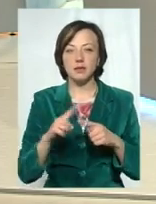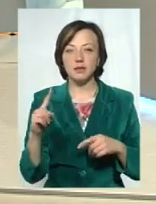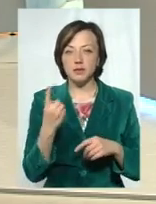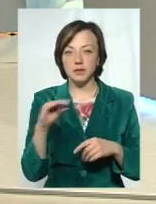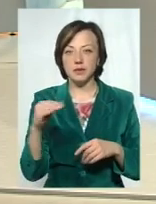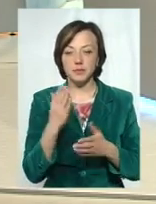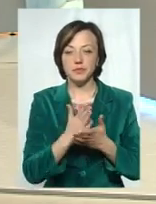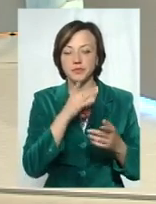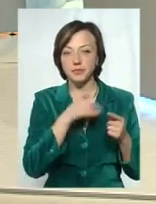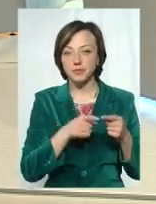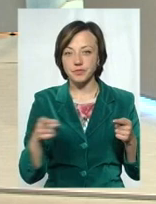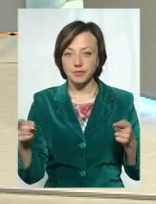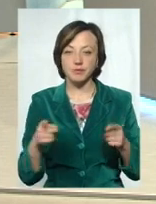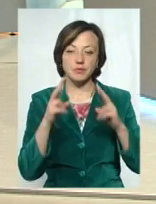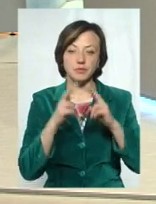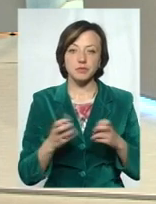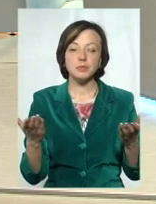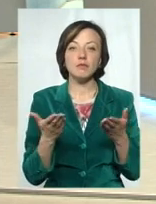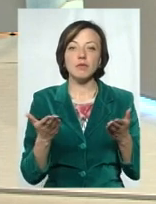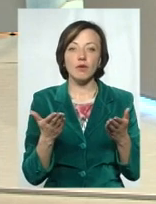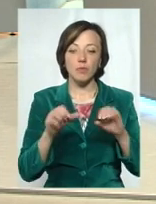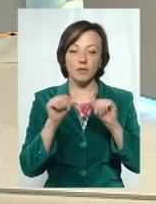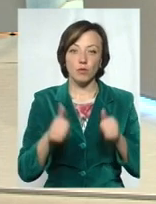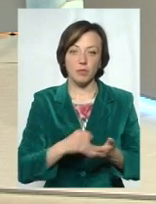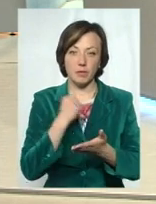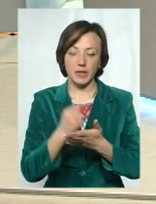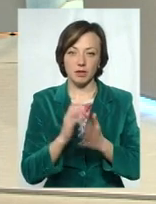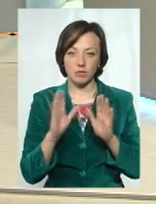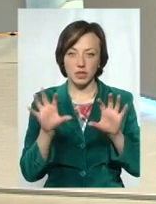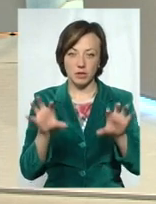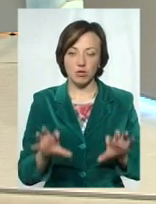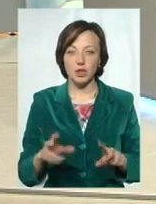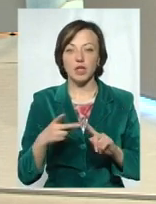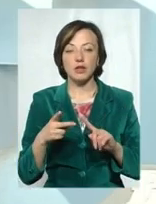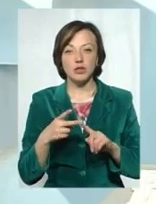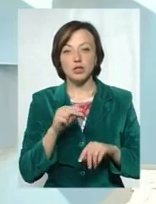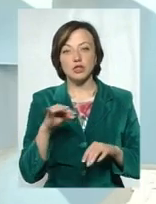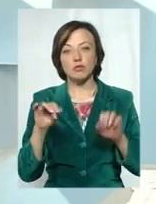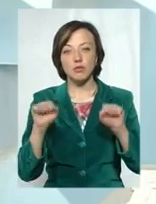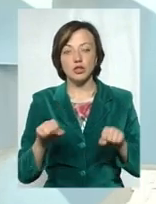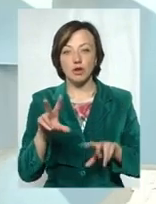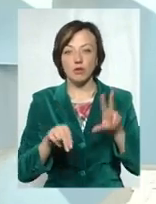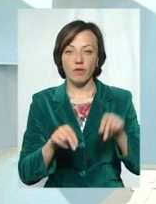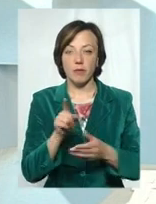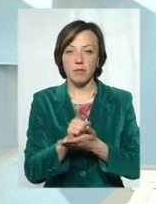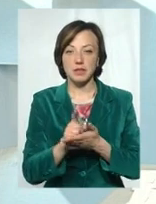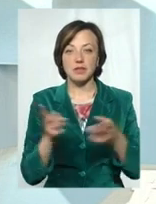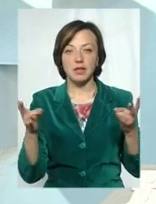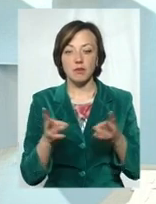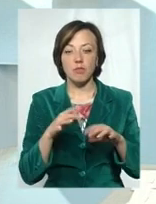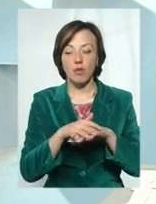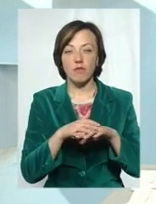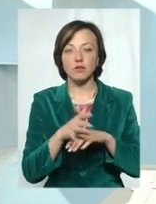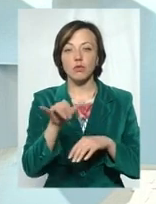жовтня ще є час і буде розглядатися. Ми не знаємо, в якому варіанті буде прийнято. Перше. Друге. Чи можна розраховувати? Ну, по-перше, треба